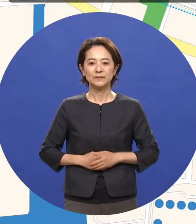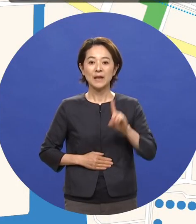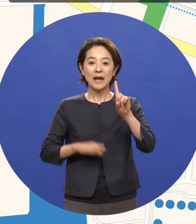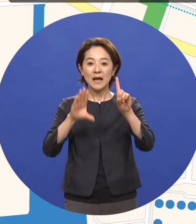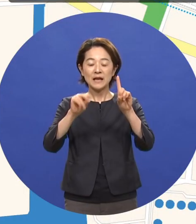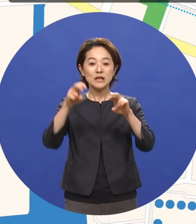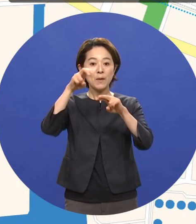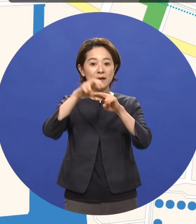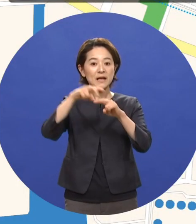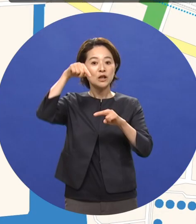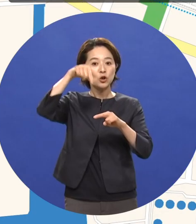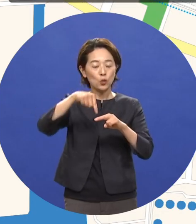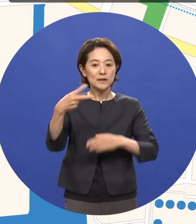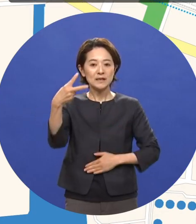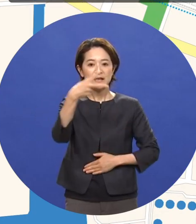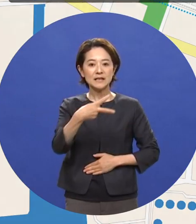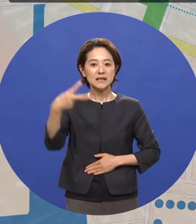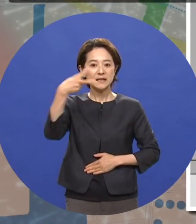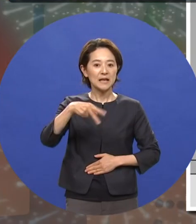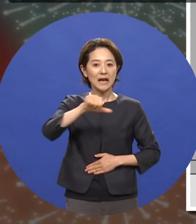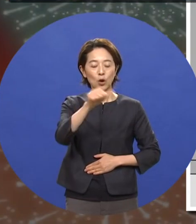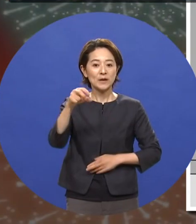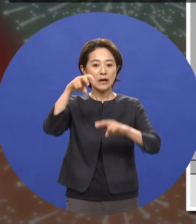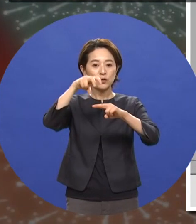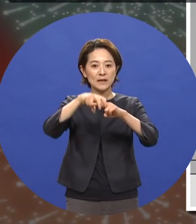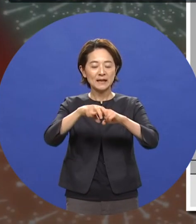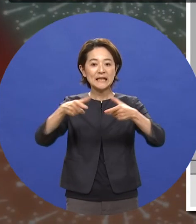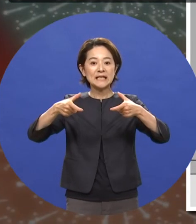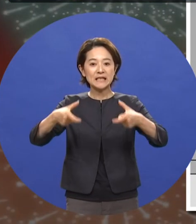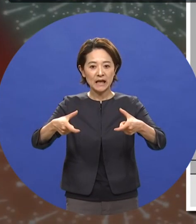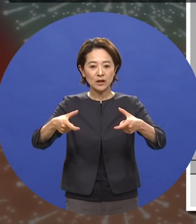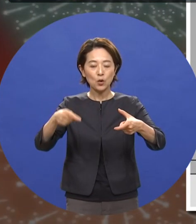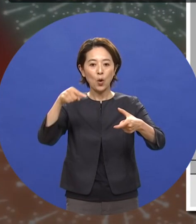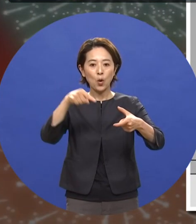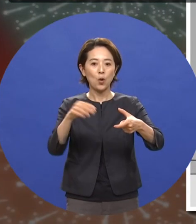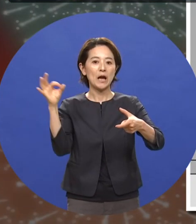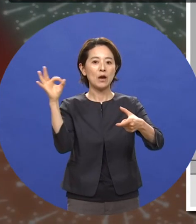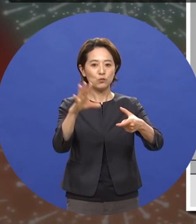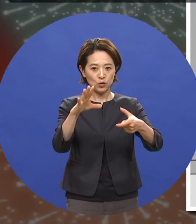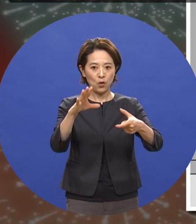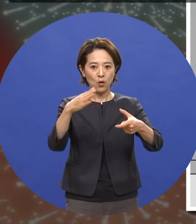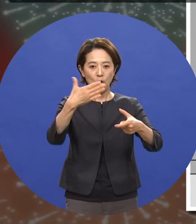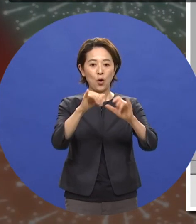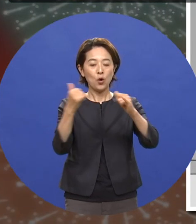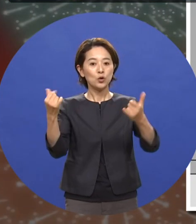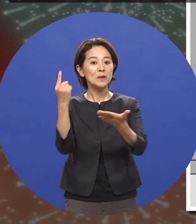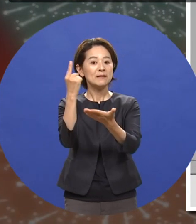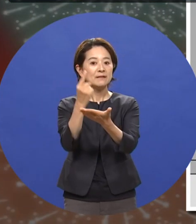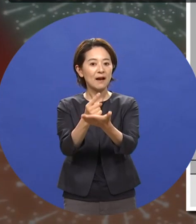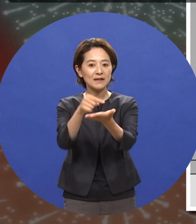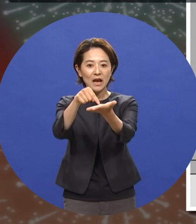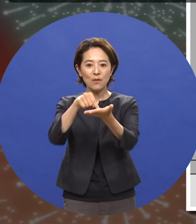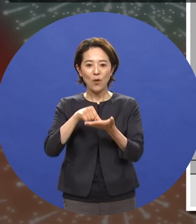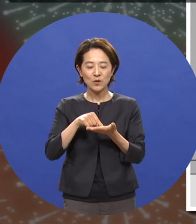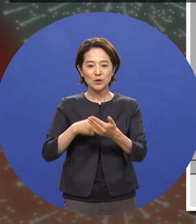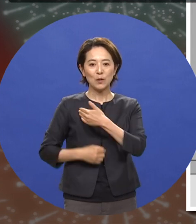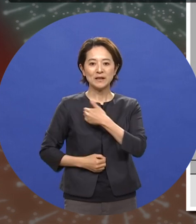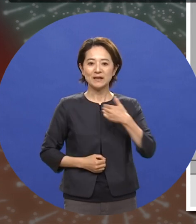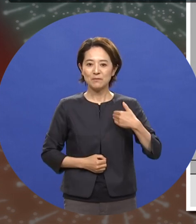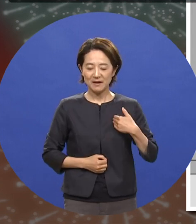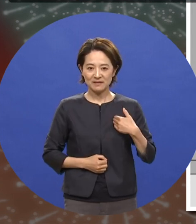今回区内在住の方限定の無料席2500席に抽選でご招待します